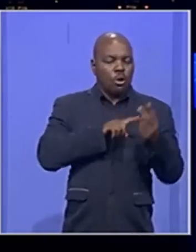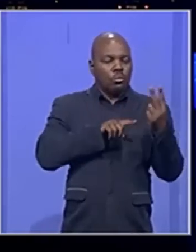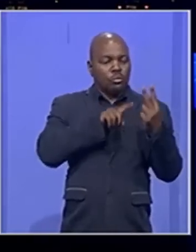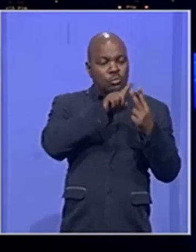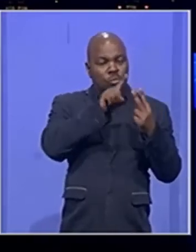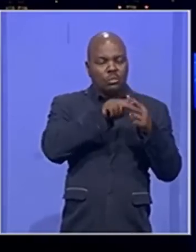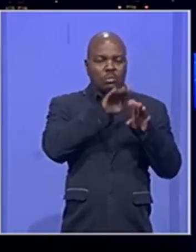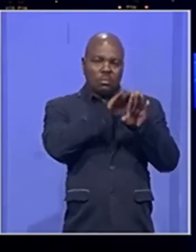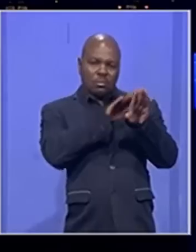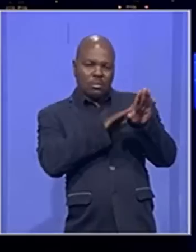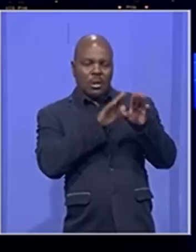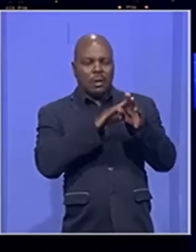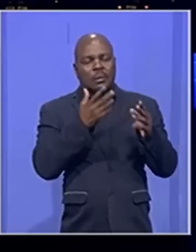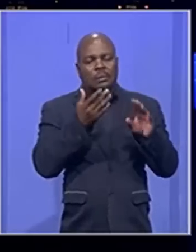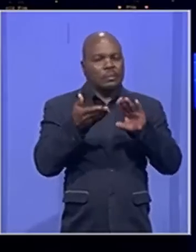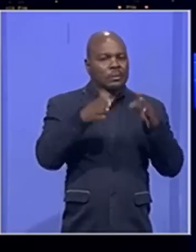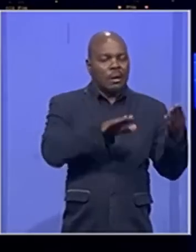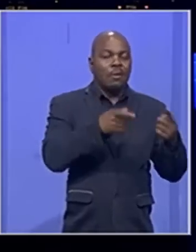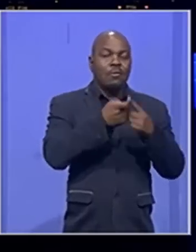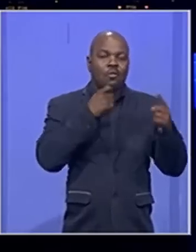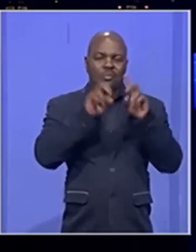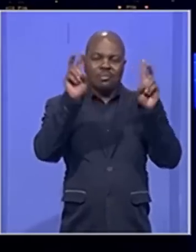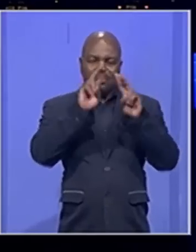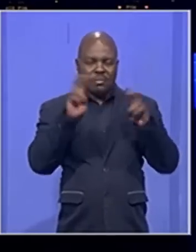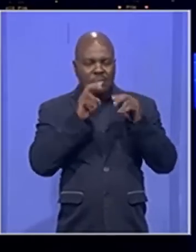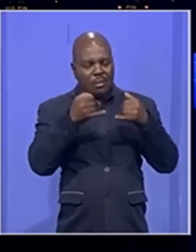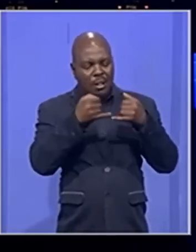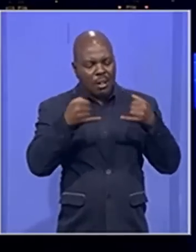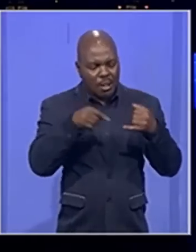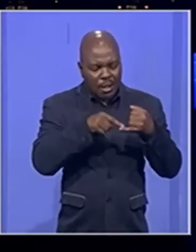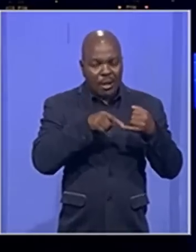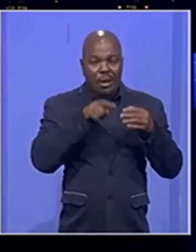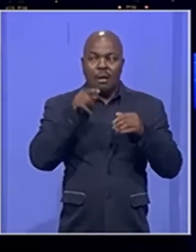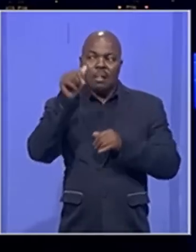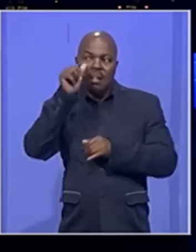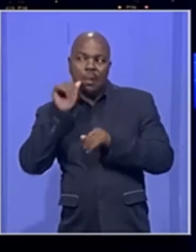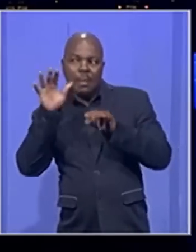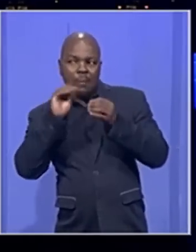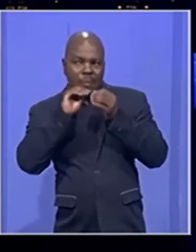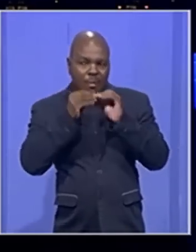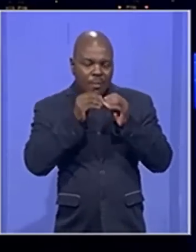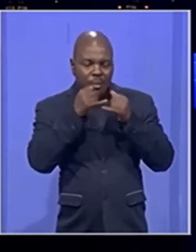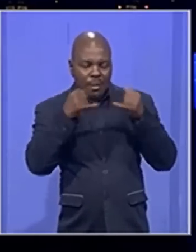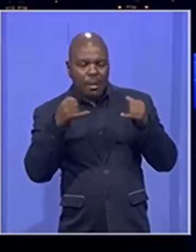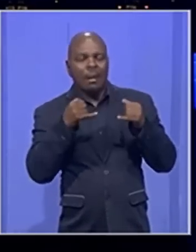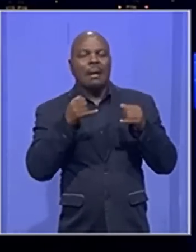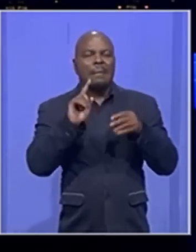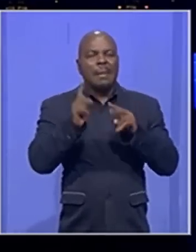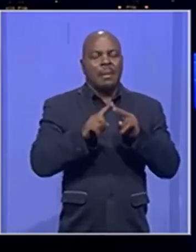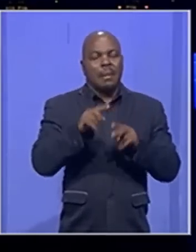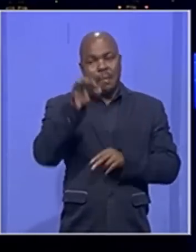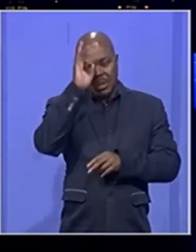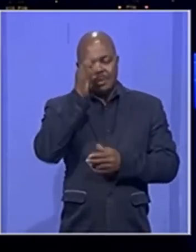ke motlakase ka lebaka la ho hokelwa ka tsela e seng molaong. Sepolesa se netefaditse taba ena.